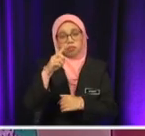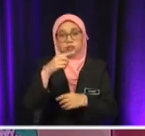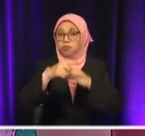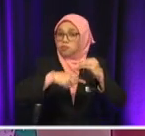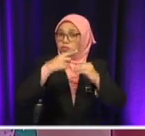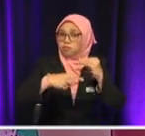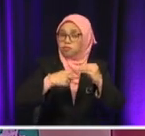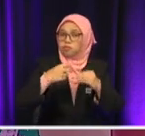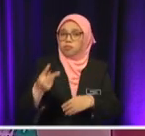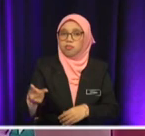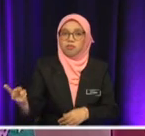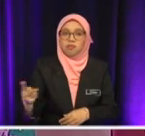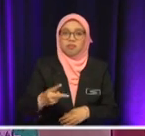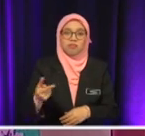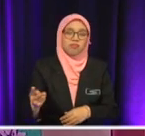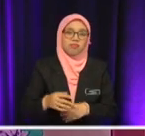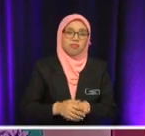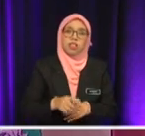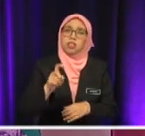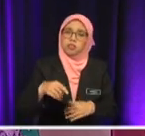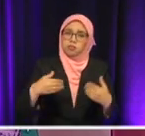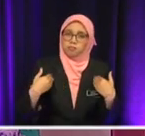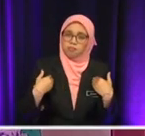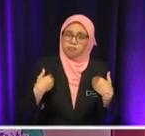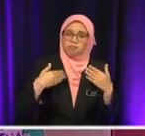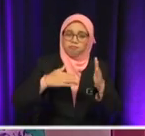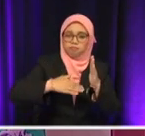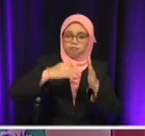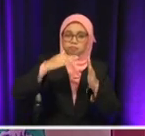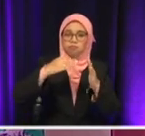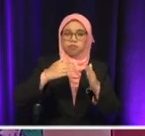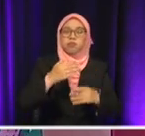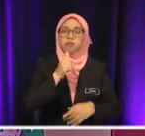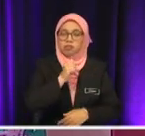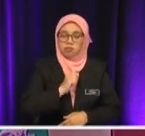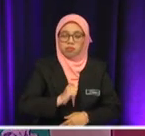kita perlu ada tahap kesabaran yang tinggi kerana kita berhadapan dengan makhluk Tuhan